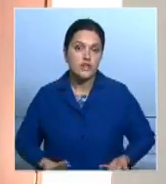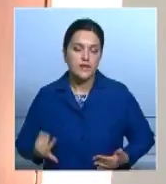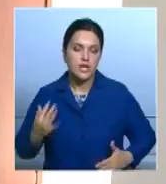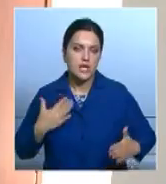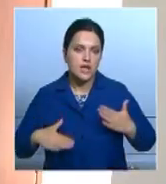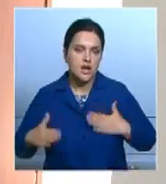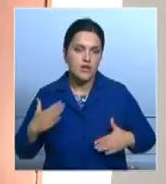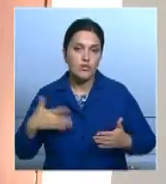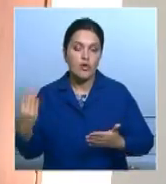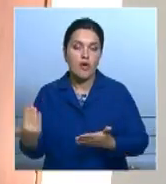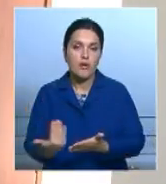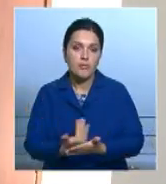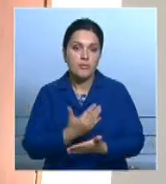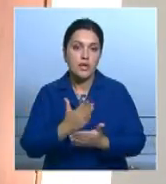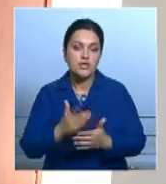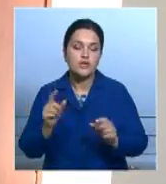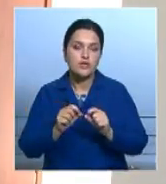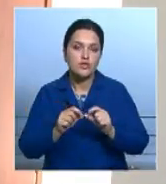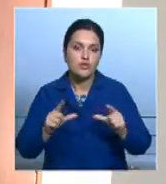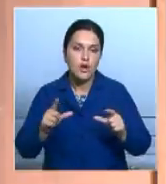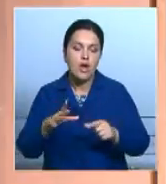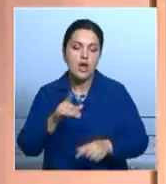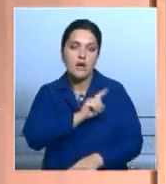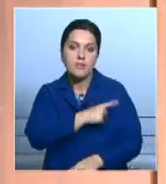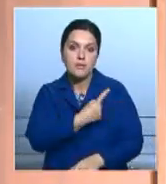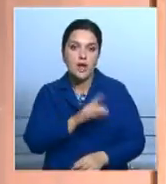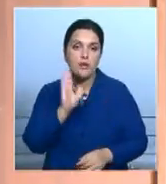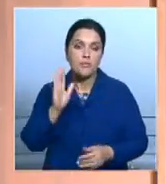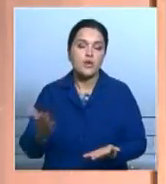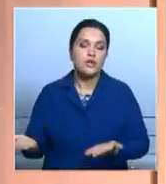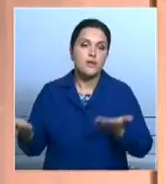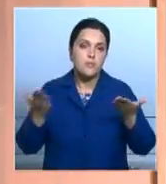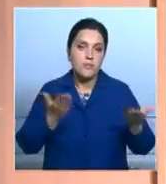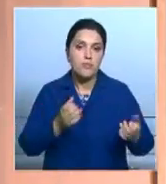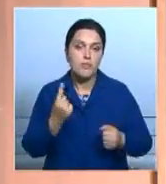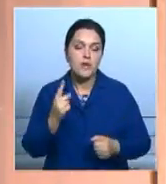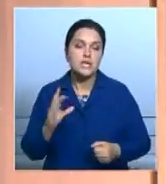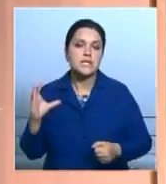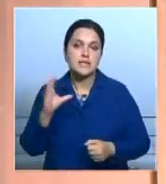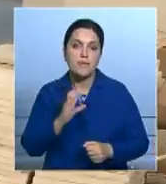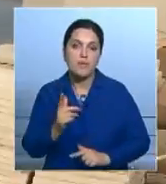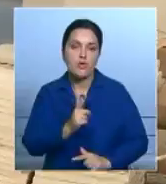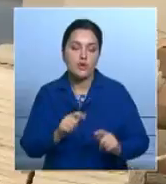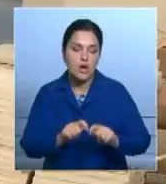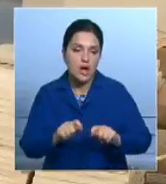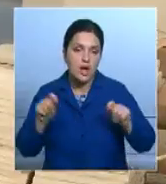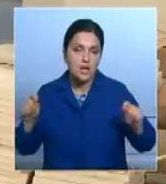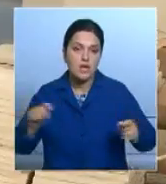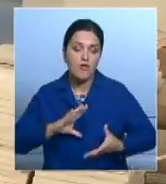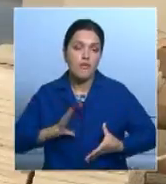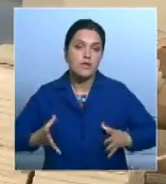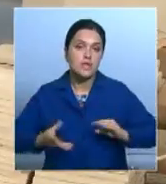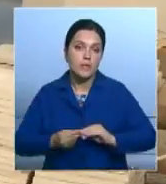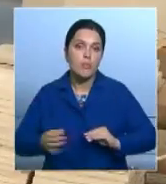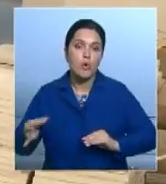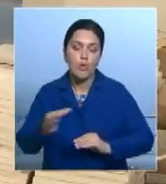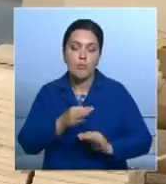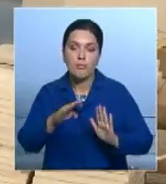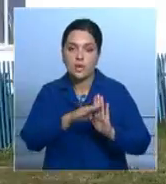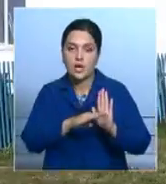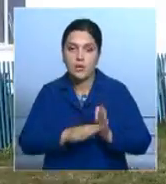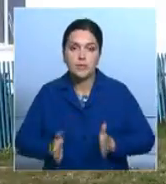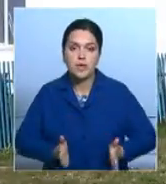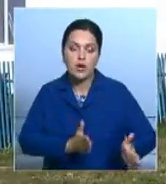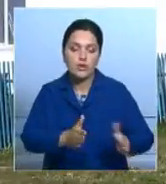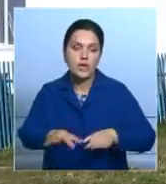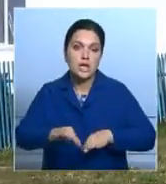радуйся. Обновленная после капитального ремонта амбулатория примет пациентов уже 1 сентября. В целом же по области по программе «Дорожная